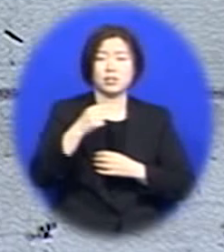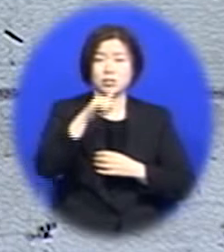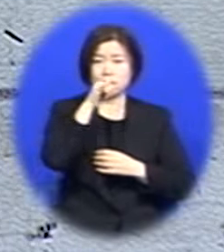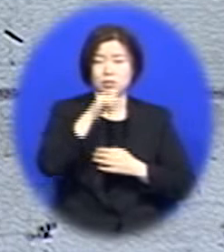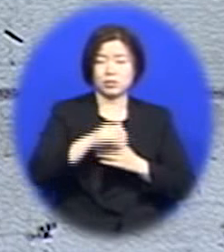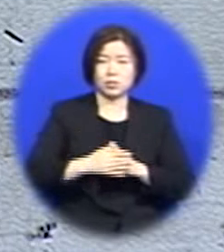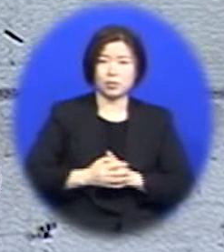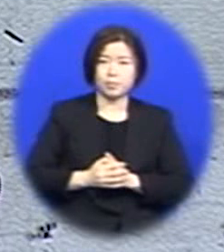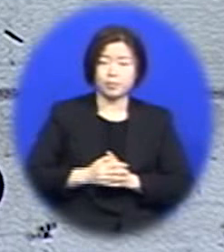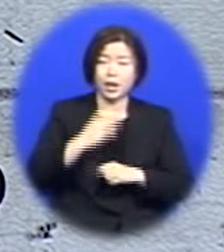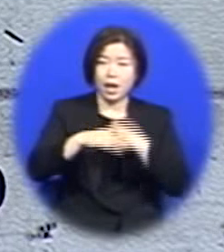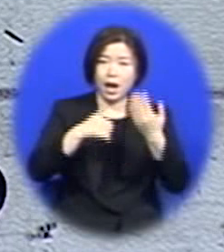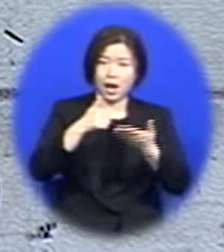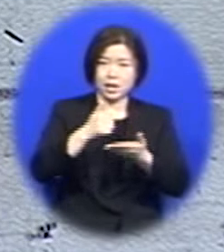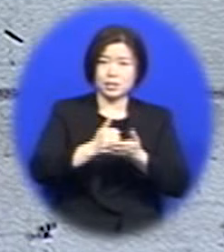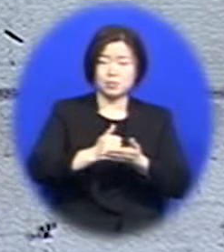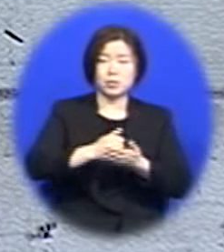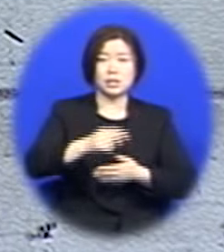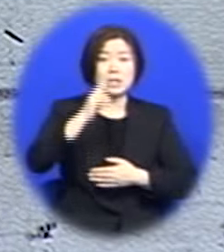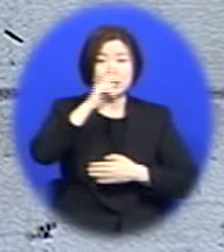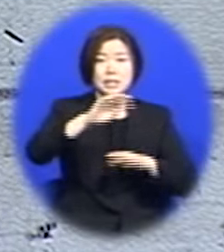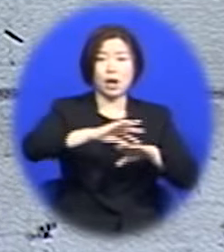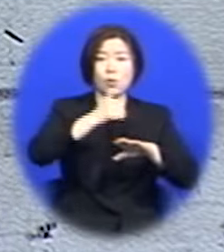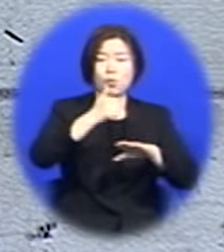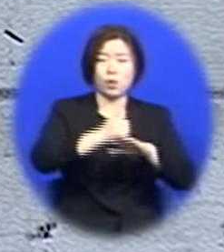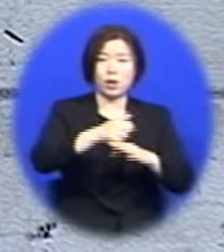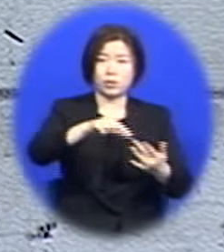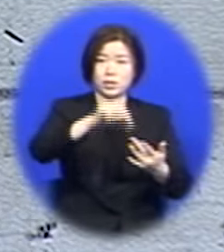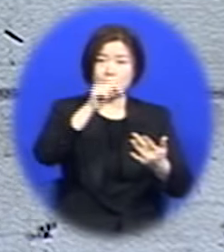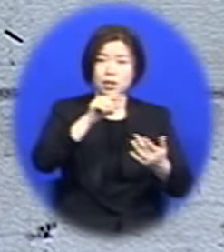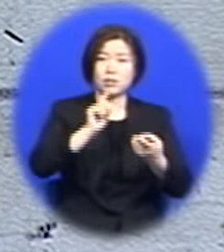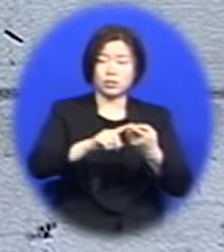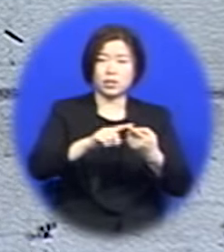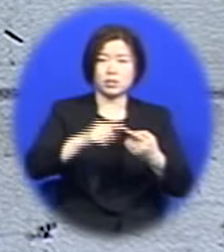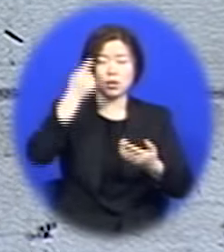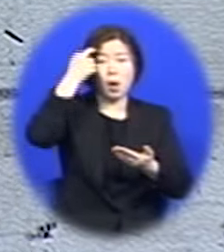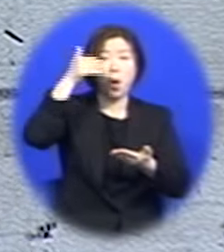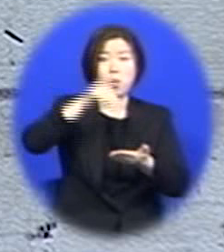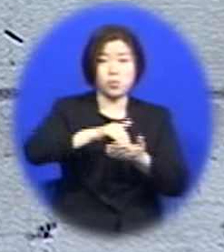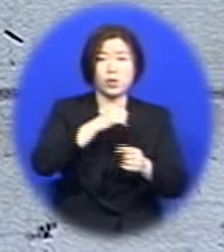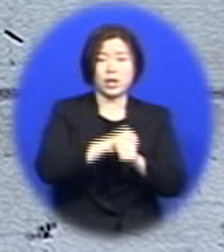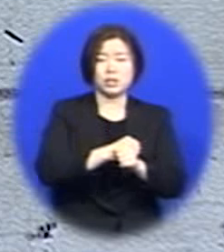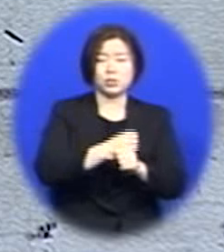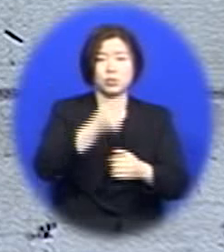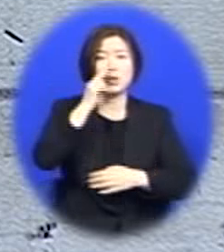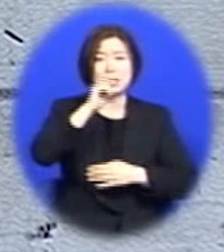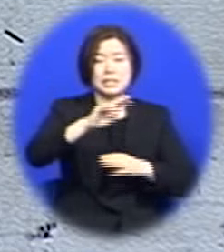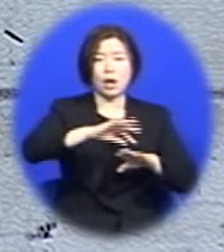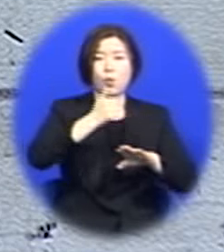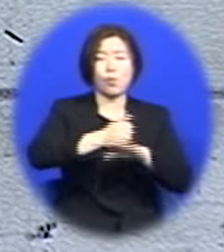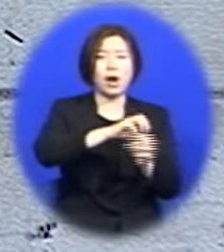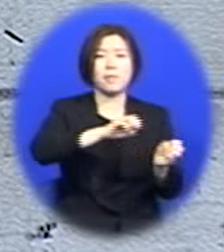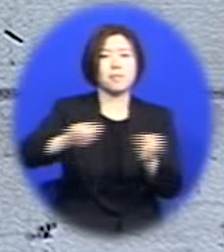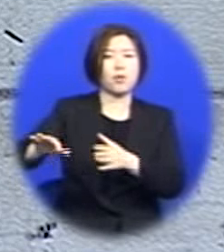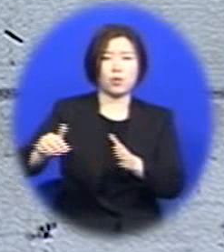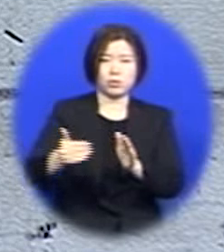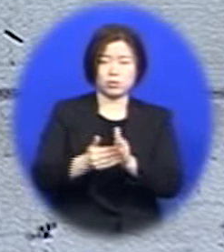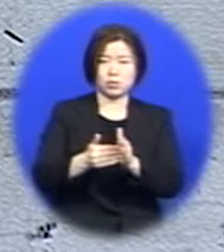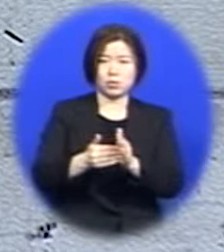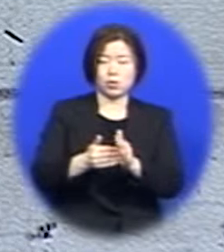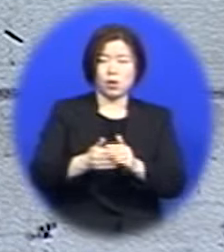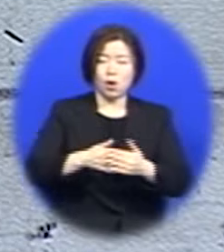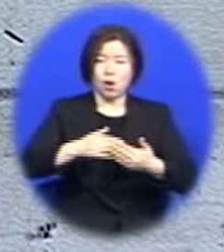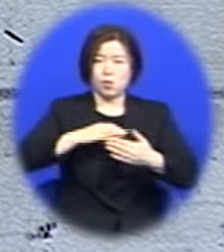생각했습니다. 하나님은 사울왕을 택한 것을 후회하시고 그리고 사울왕을 버리십니다. 무서운